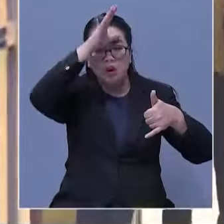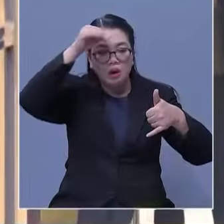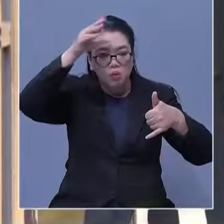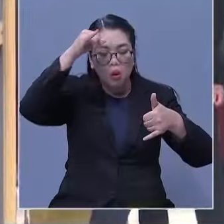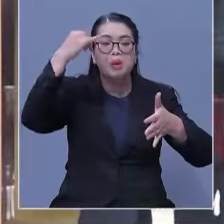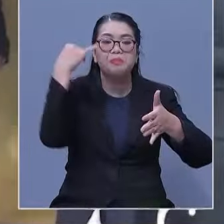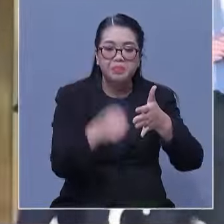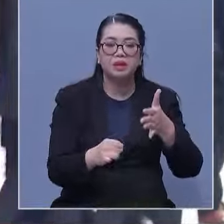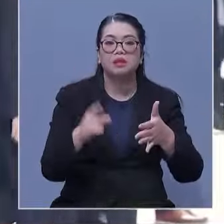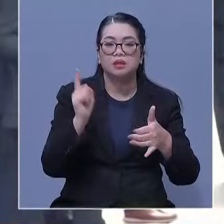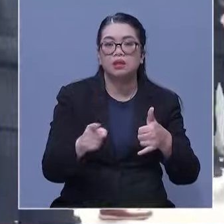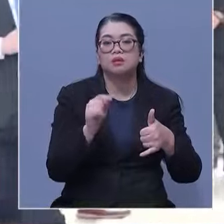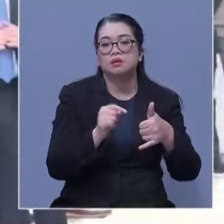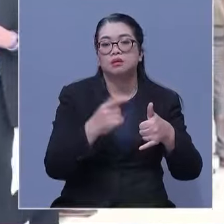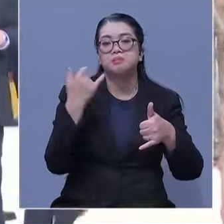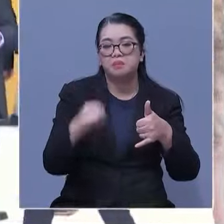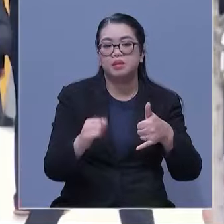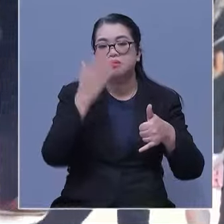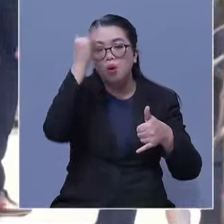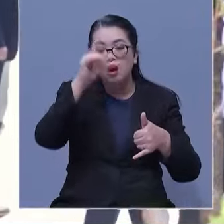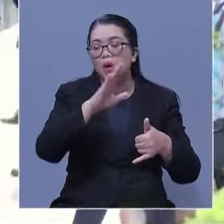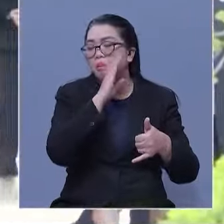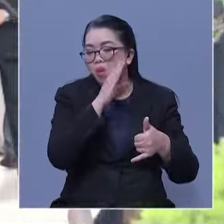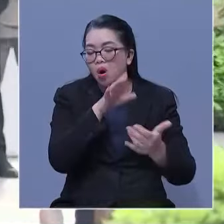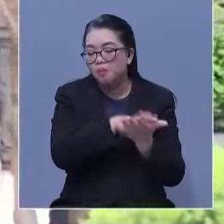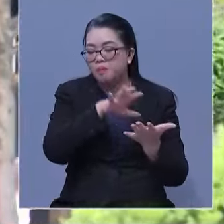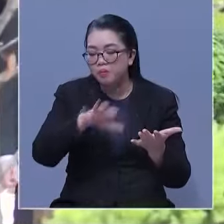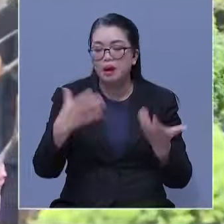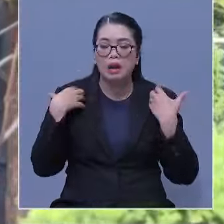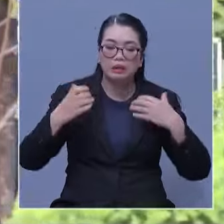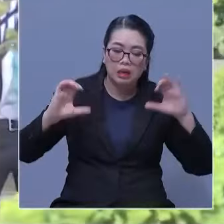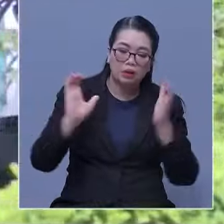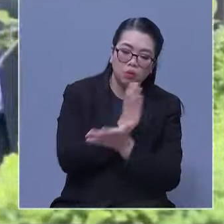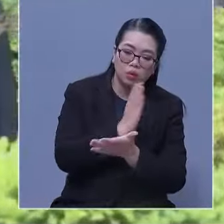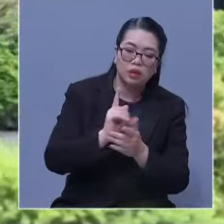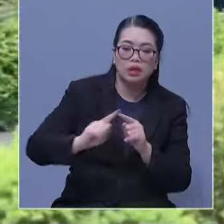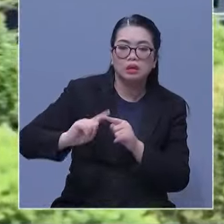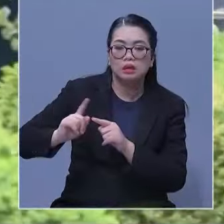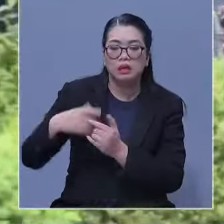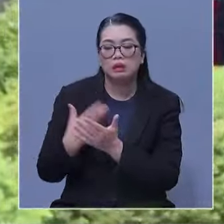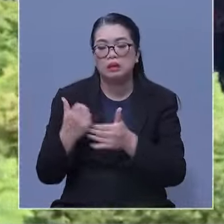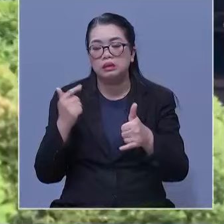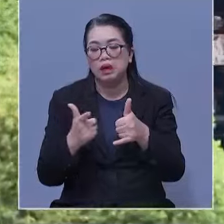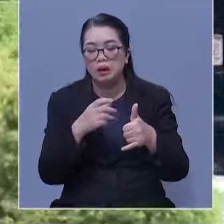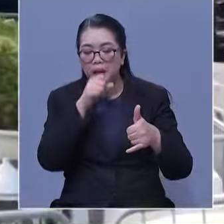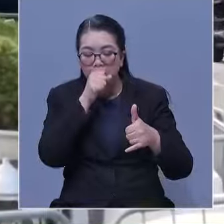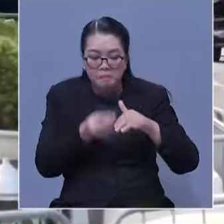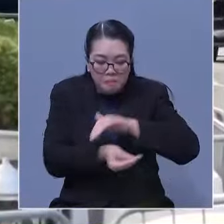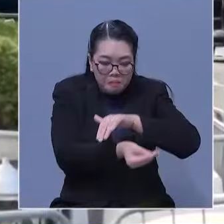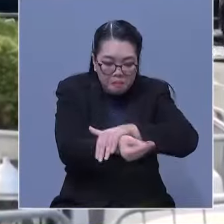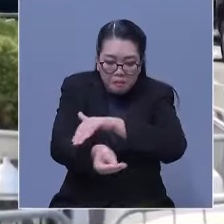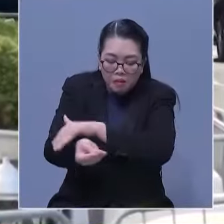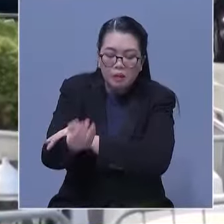ป์ให้เขามีความผิดอันนี้เป็นฐานที่มีการปลอมแปลงเป็นเอกสารทางธุรกิจมีการจ่ายเงินปิดปากให้กับดา